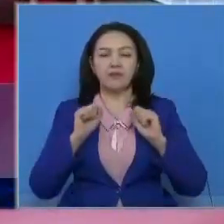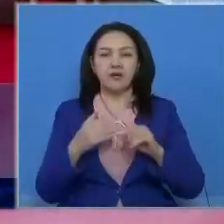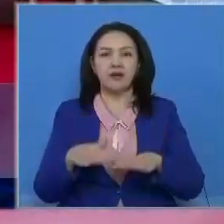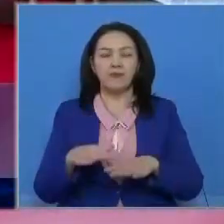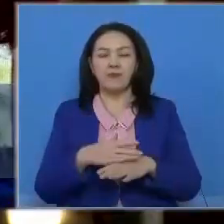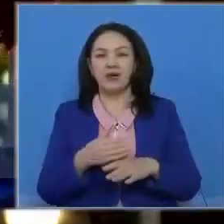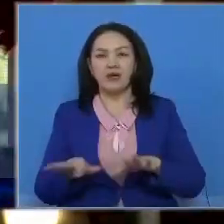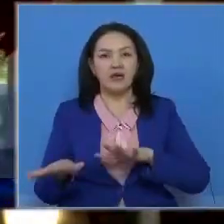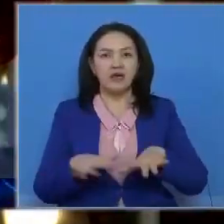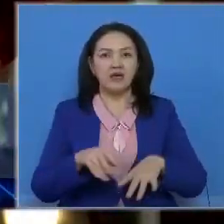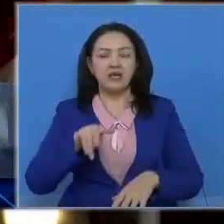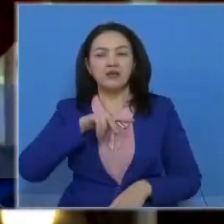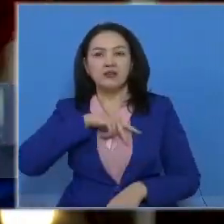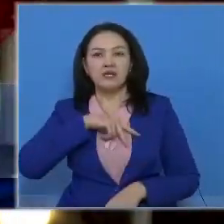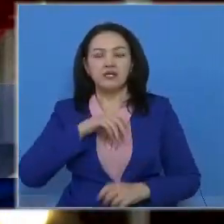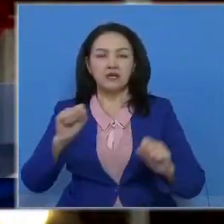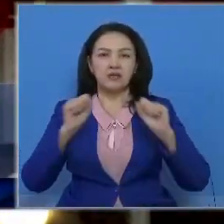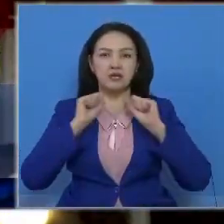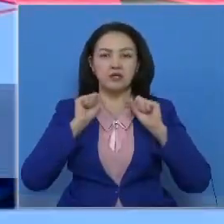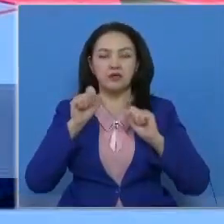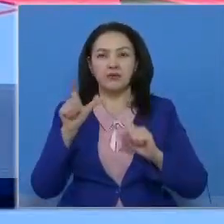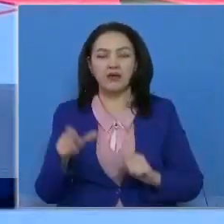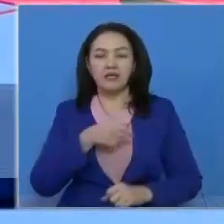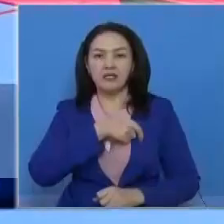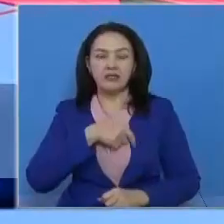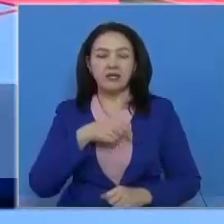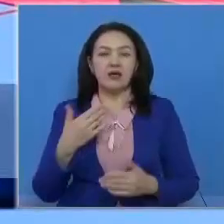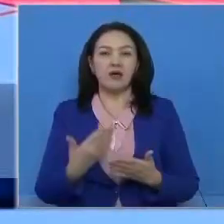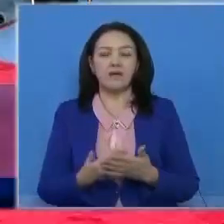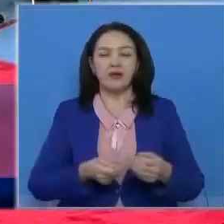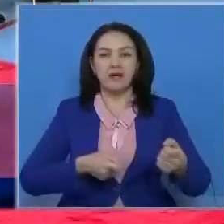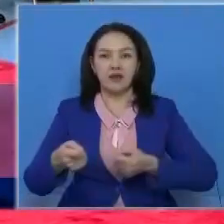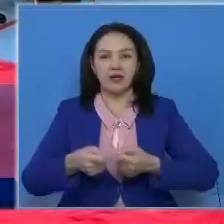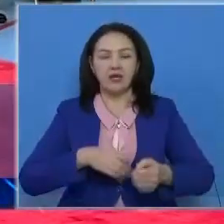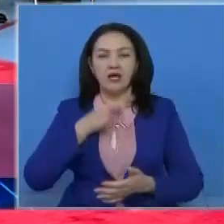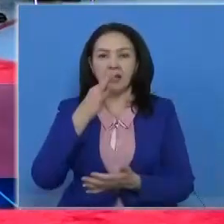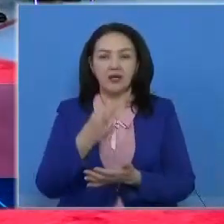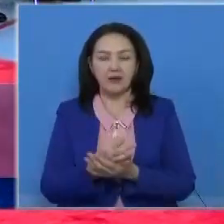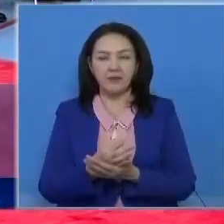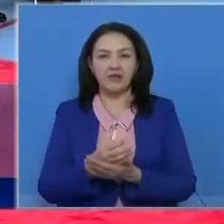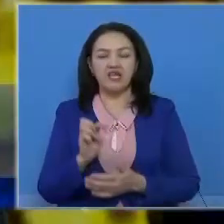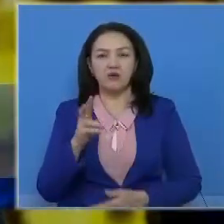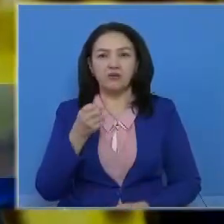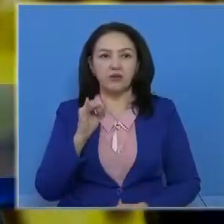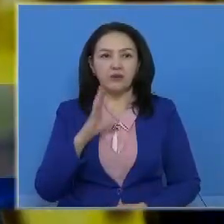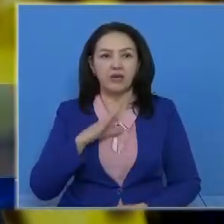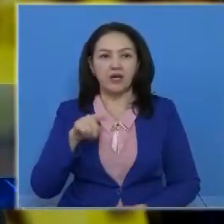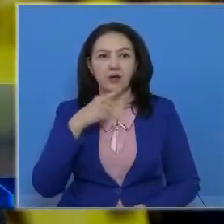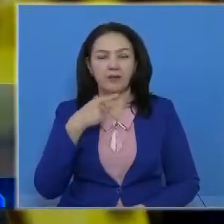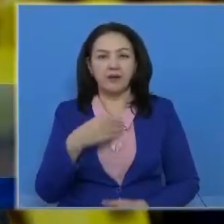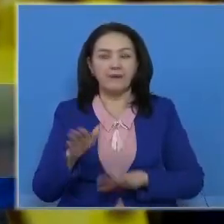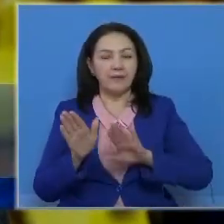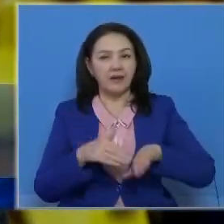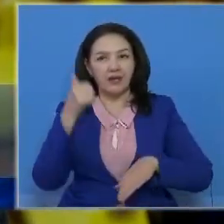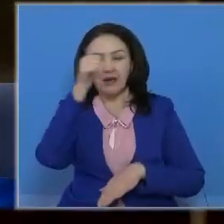торжественная церемония награждения деятелей спорта, тренеров и спортсменов. Руководитель ответственного ведомства Евгений Гончаров отметил, что